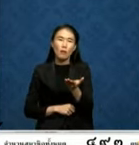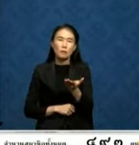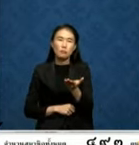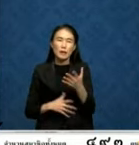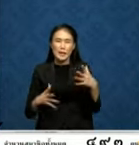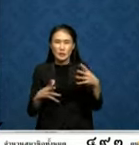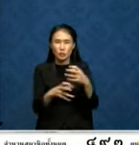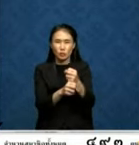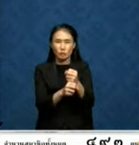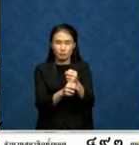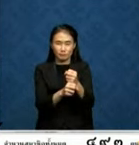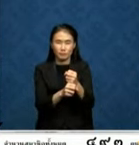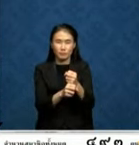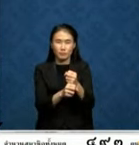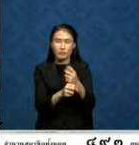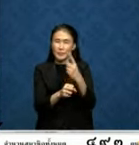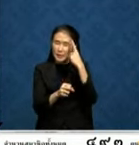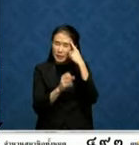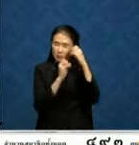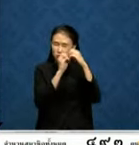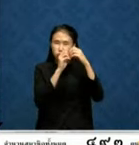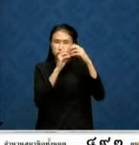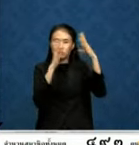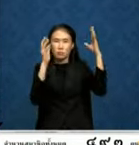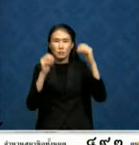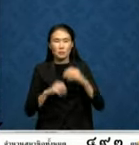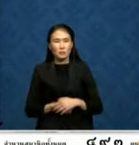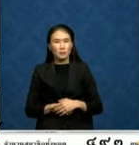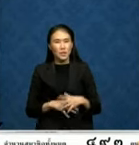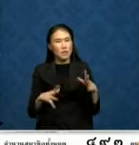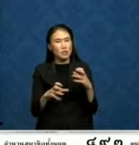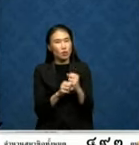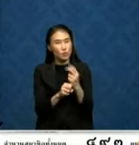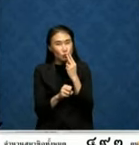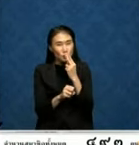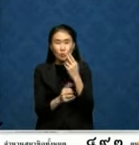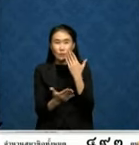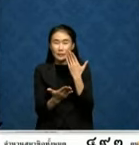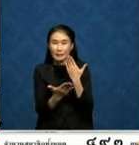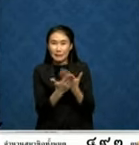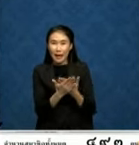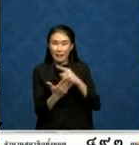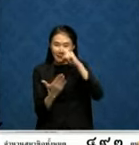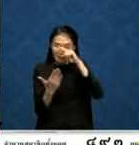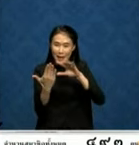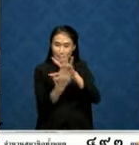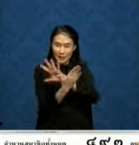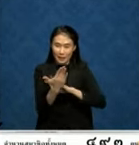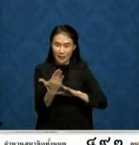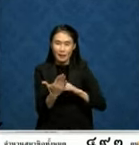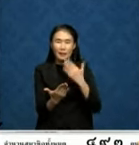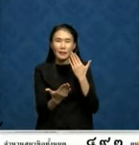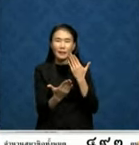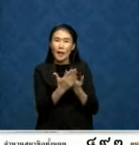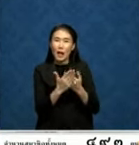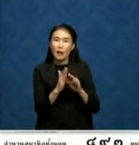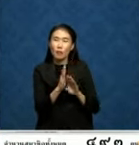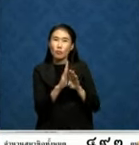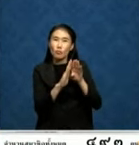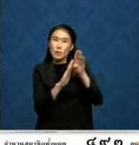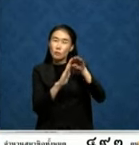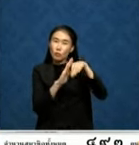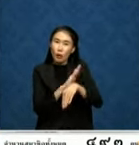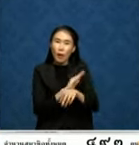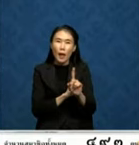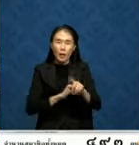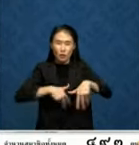สรุปนะครับให้เห็นฉากทัศน์หน่อยครับว่าเรื่องทิศทางค่าไฟของประเทศไทยนะครับจะลดลงได้หรือไม่ชาวบ้